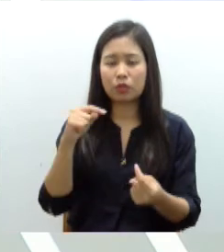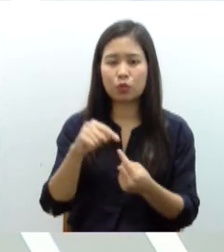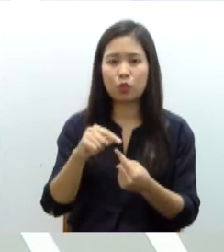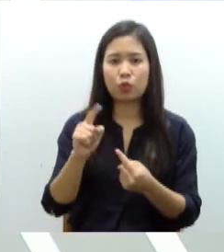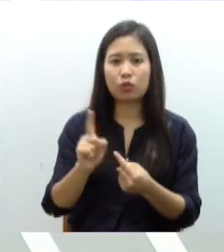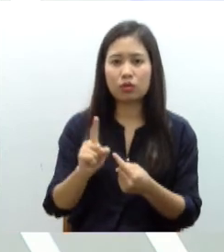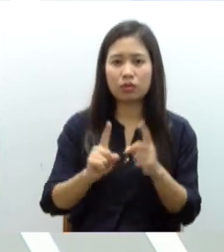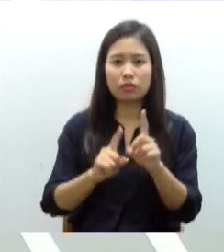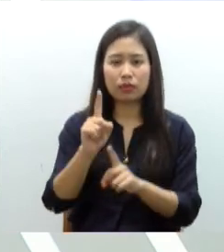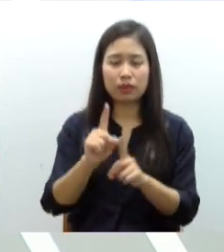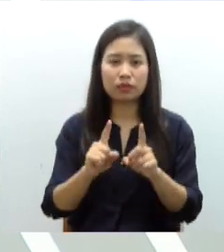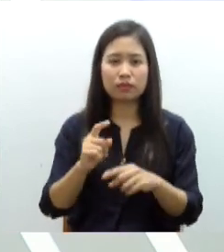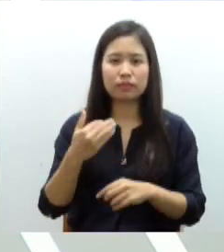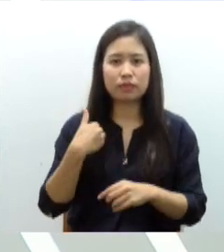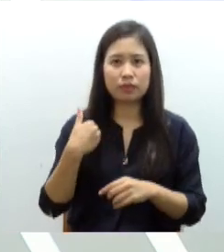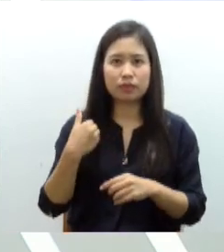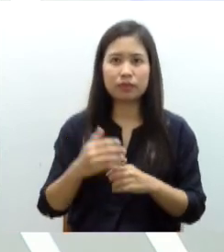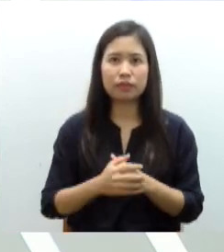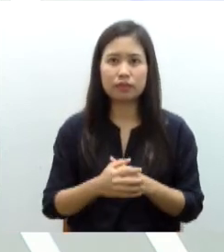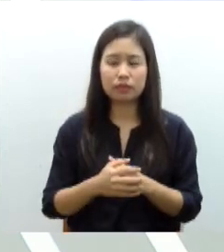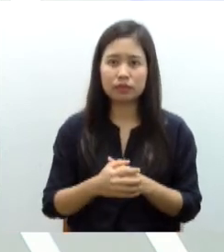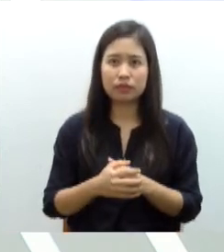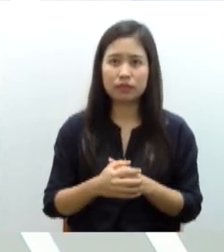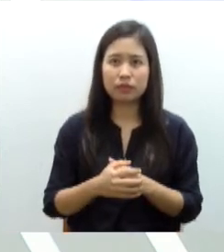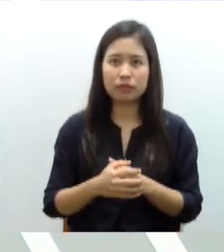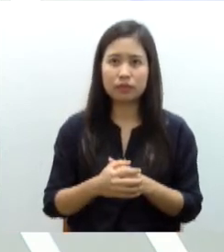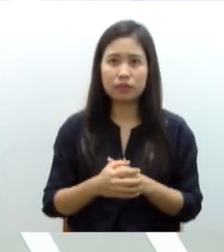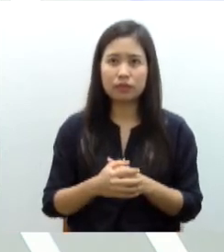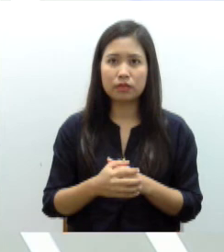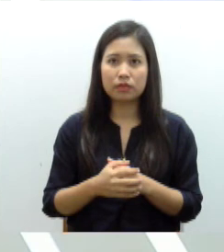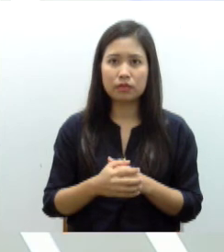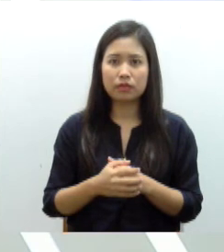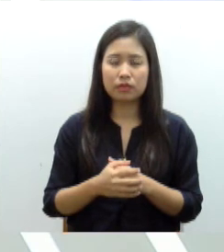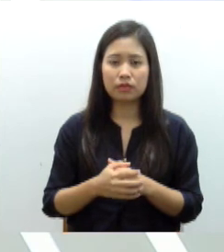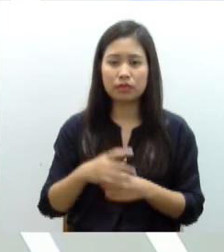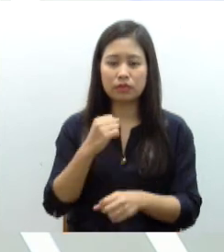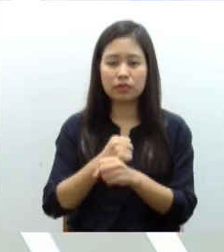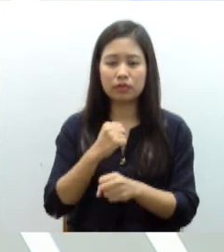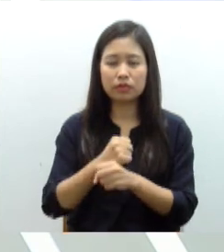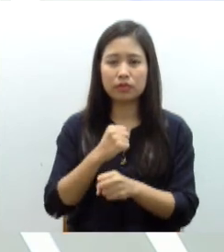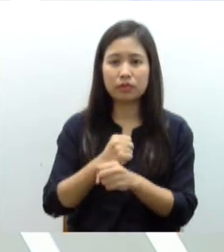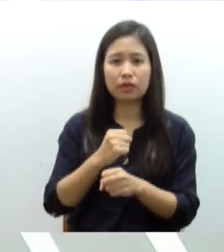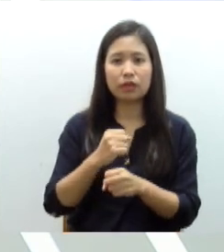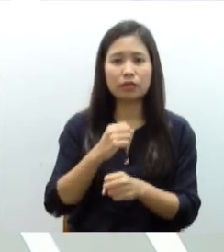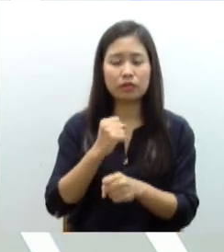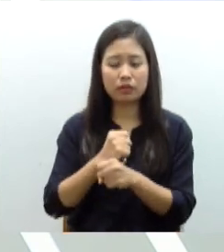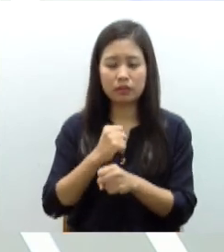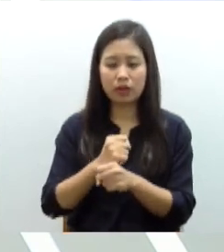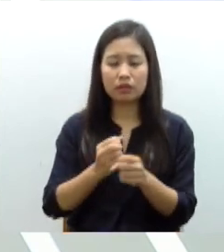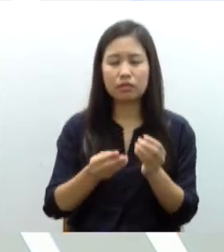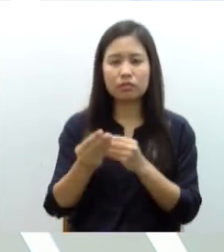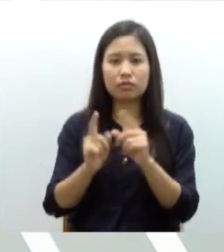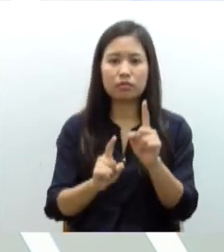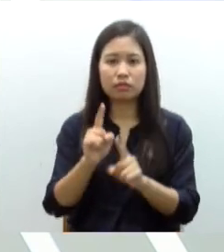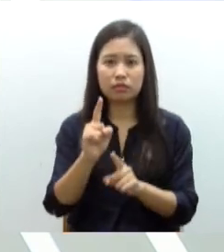ของแนวทางการประเมิน ITA ครับท่านครับ ครับการประเมิน ITA เนี่ยวัตถุประสงค์เราก็ต้องการทราบนะฮะความเสี่ยงนะครับว่าพฤ